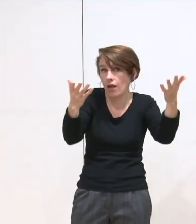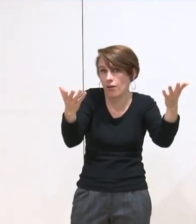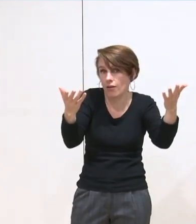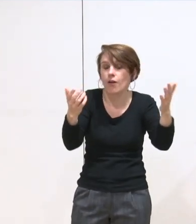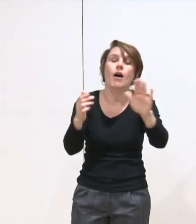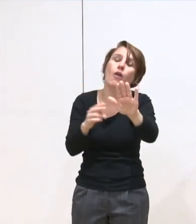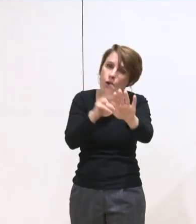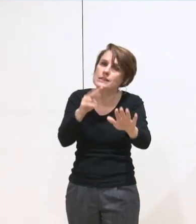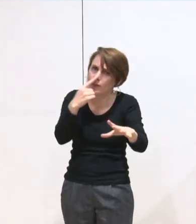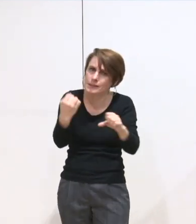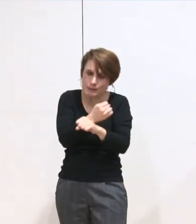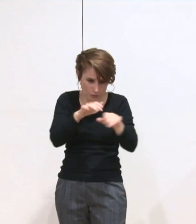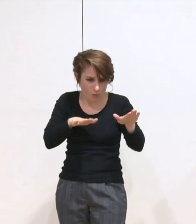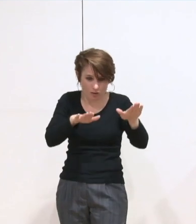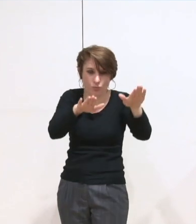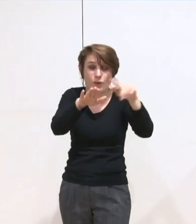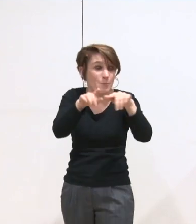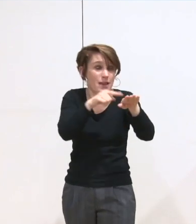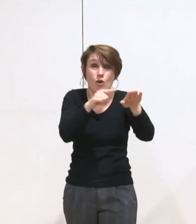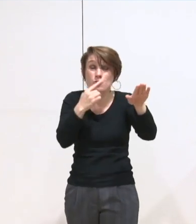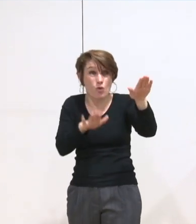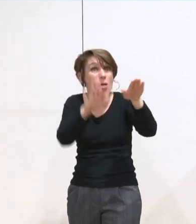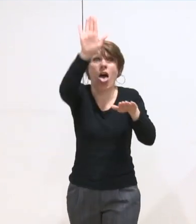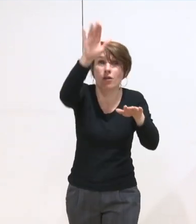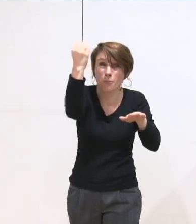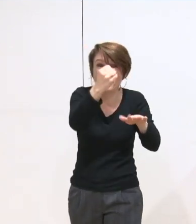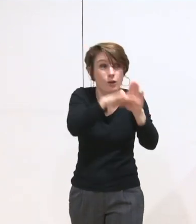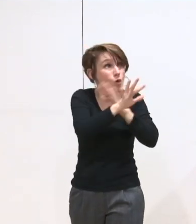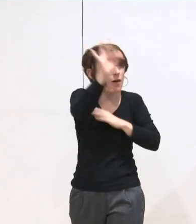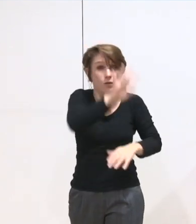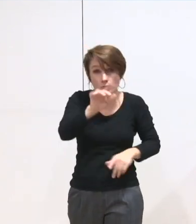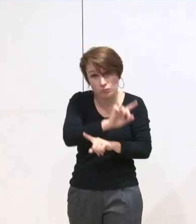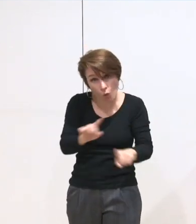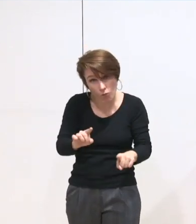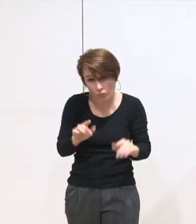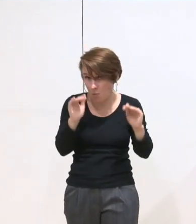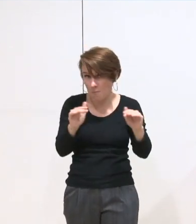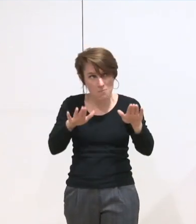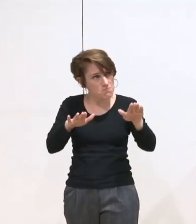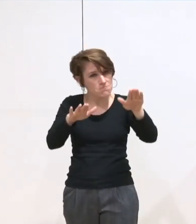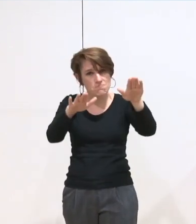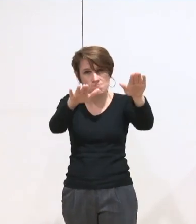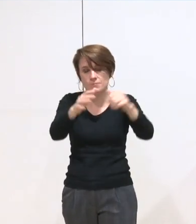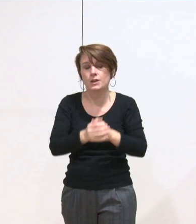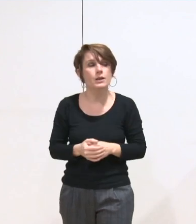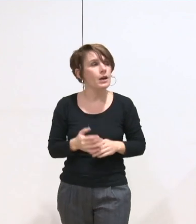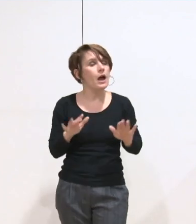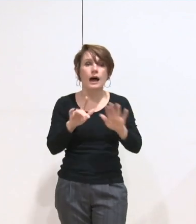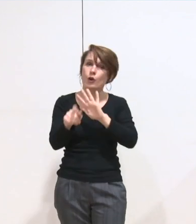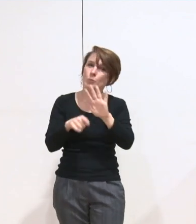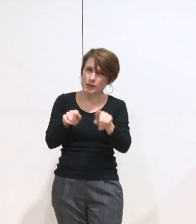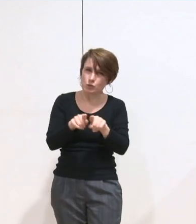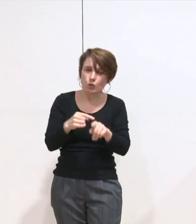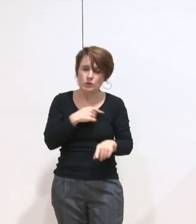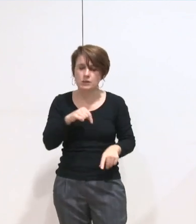ces constats sont inquiétants. Nous sommes tous conscients ici également des problèmes de sécurité spécifiques